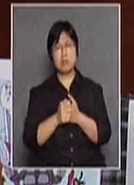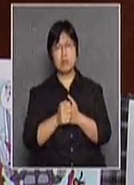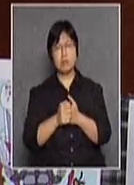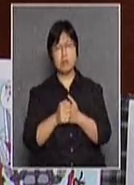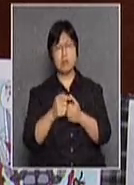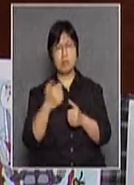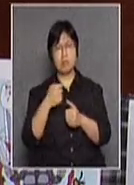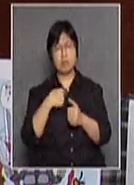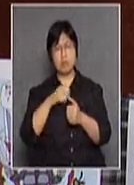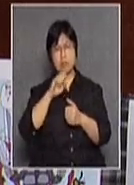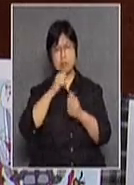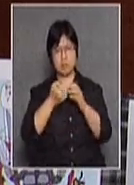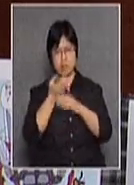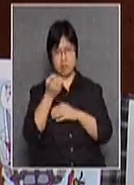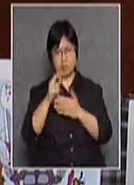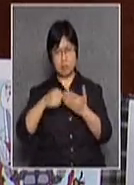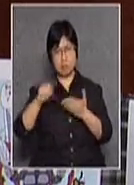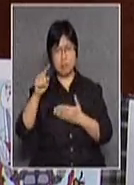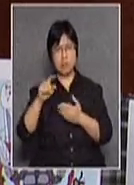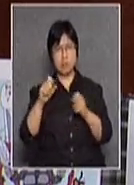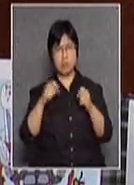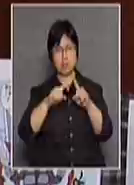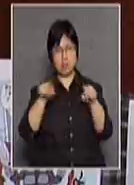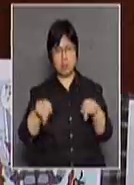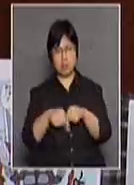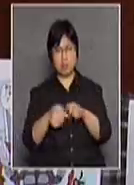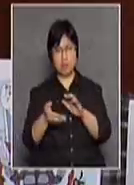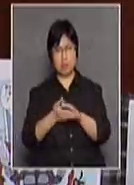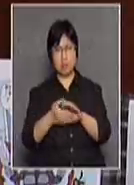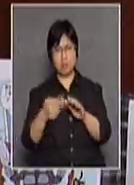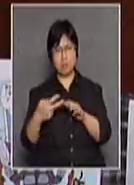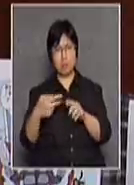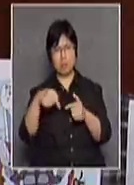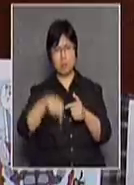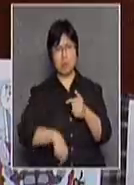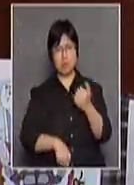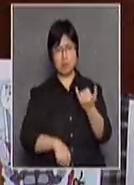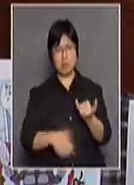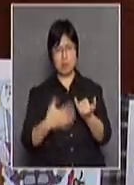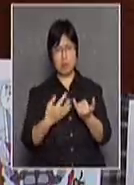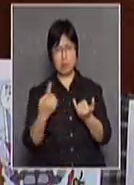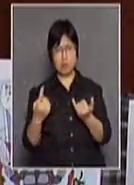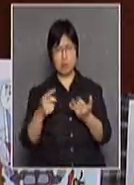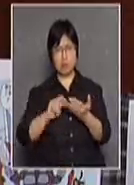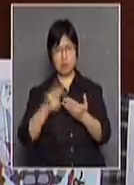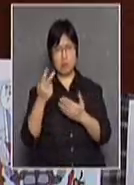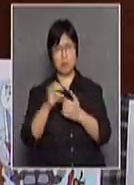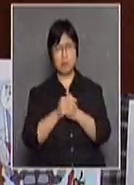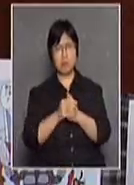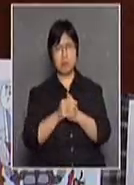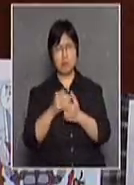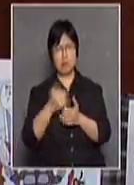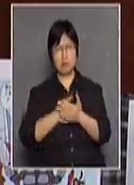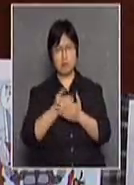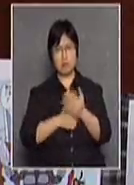主席，我動議通過會議講稿附錄二上的第651項修正案，削